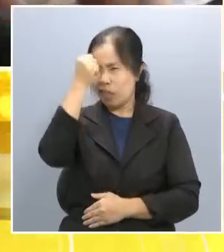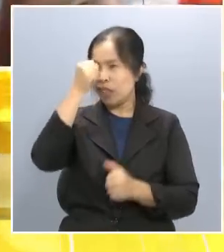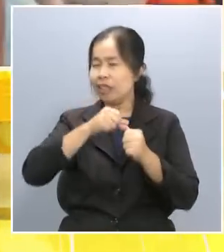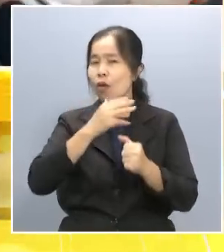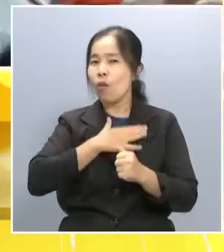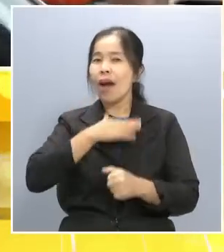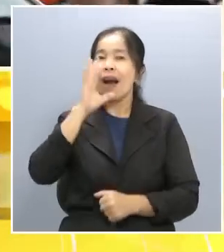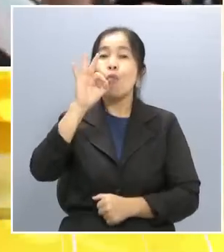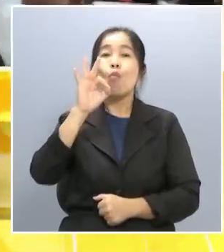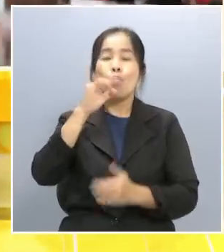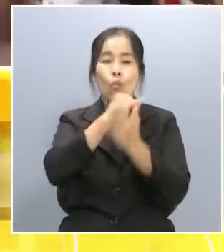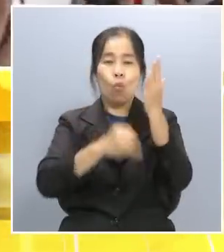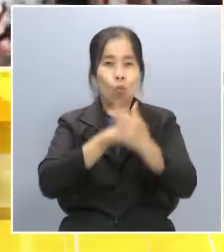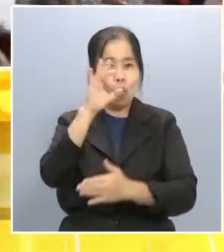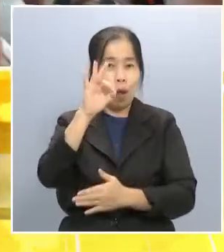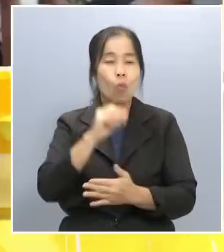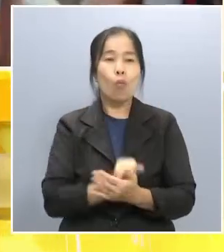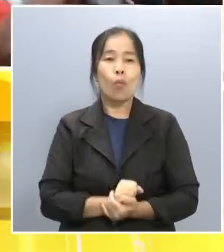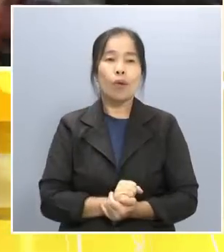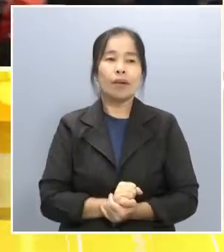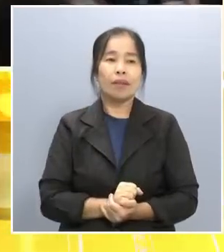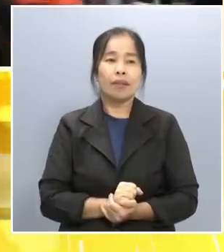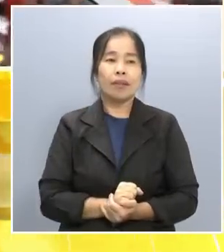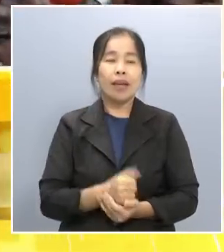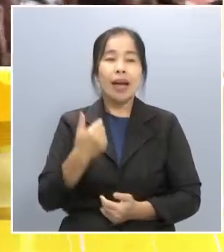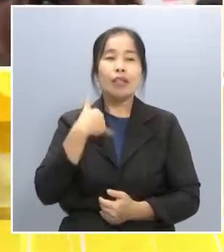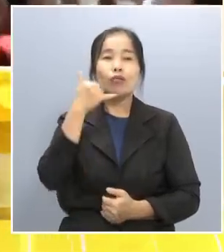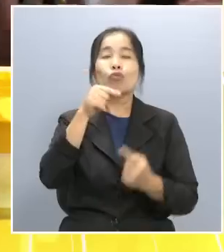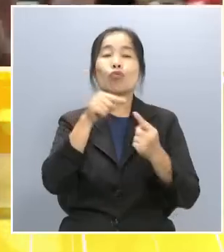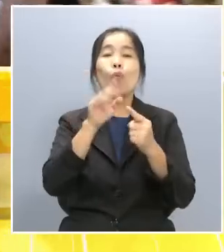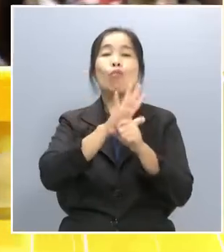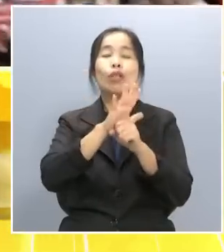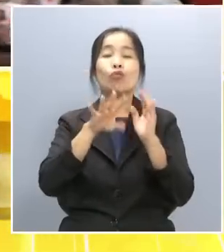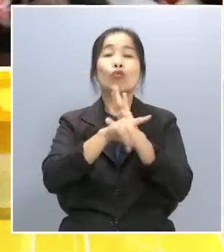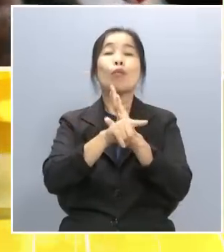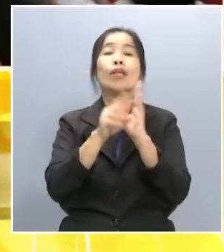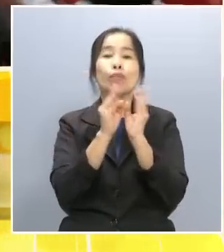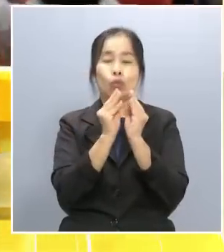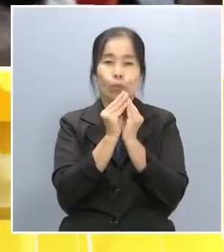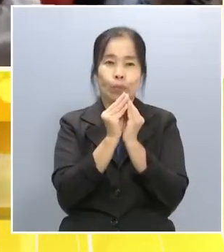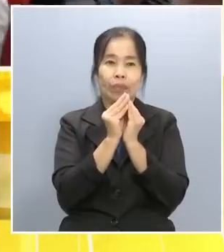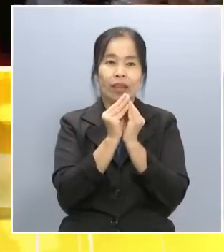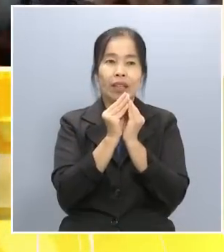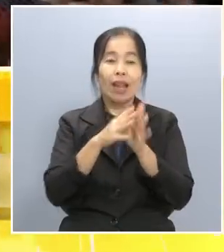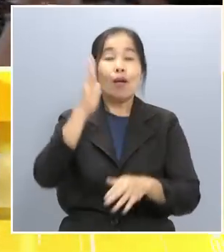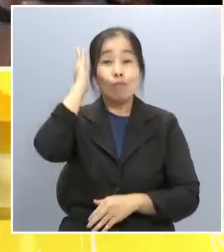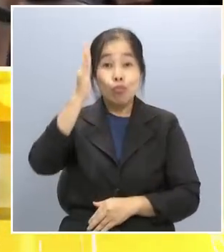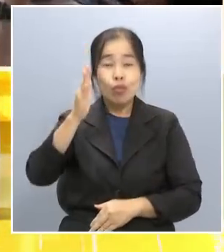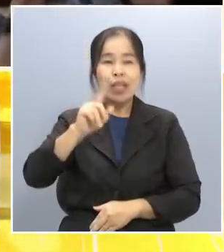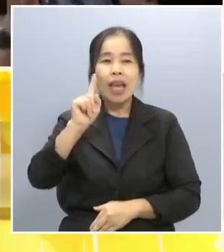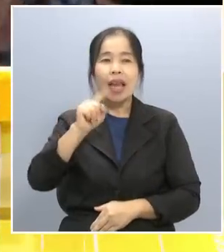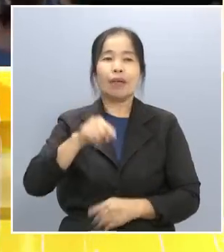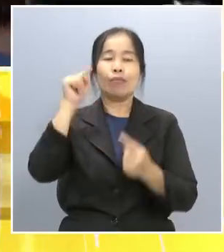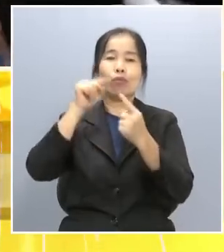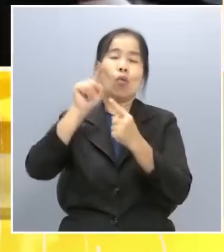แต่ไม่รู้อันนี้ไประยองที่ชลบุรีด้วยอ่ะค่ะแล้วพรุ่งนี้ระยองบอกกำหนดการเรียบร้อย